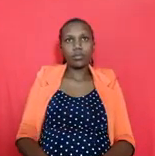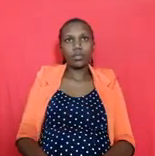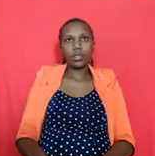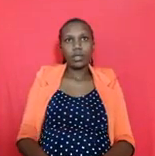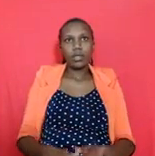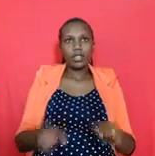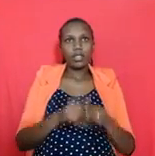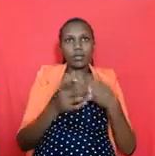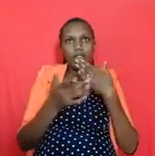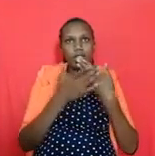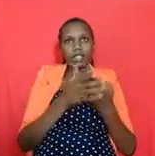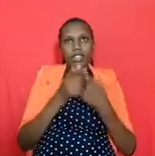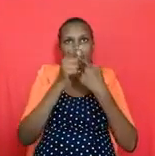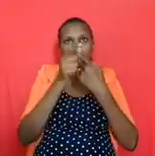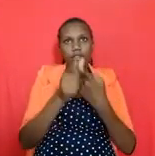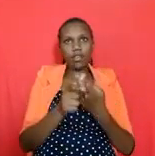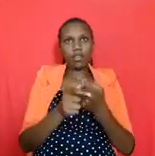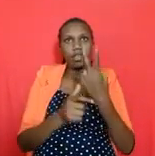uhoro wa gucokia ngatho